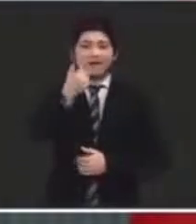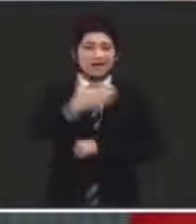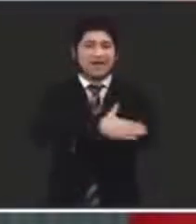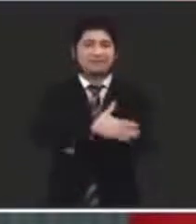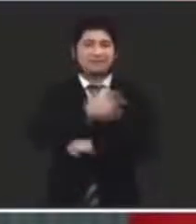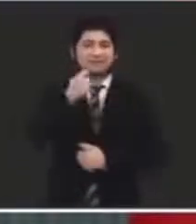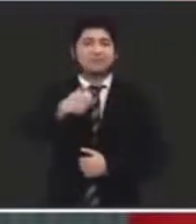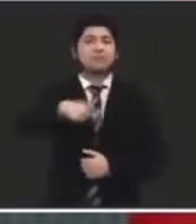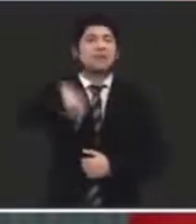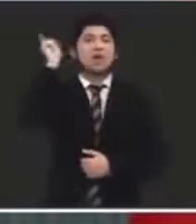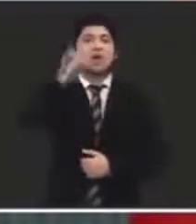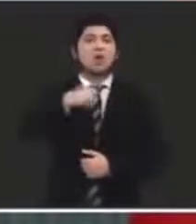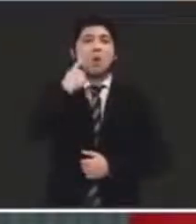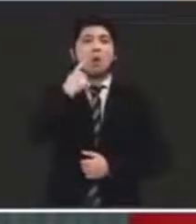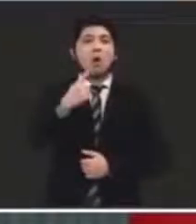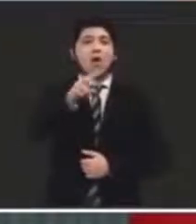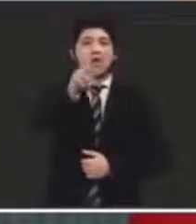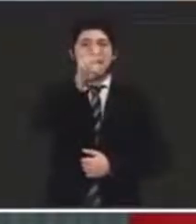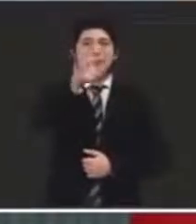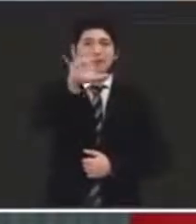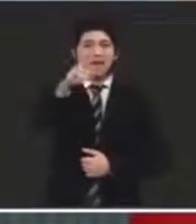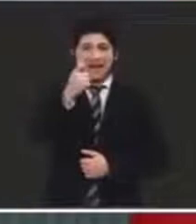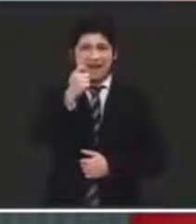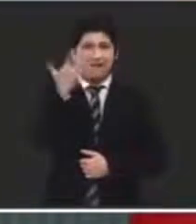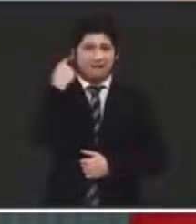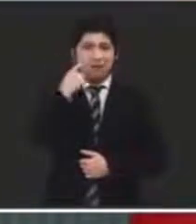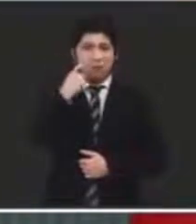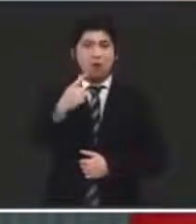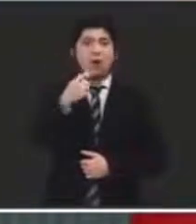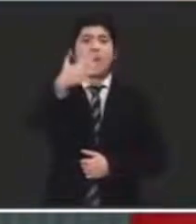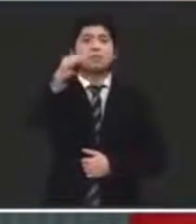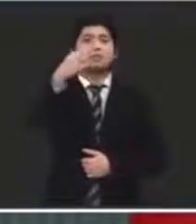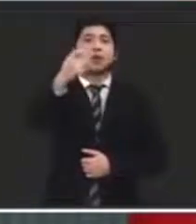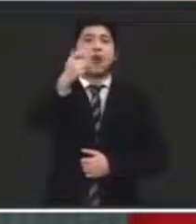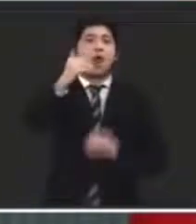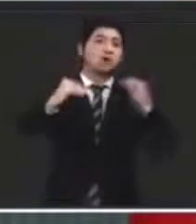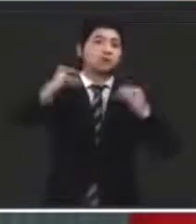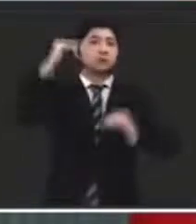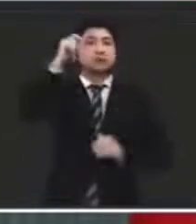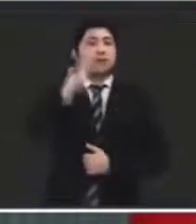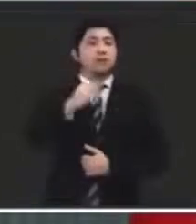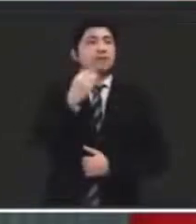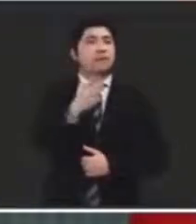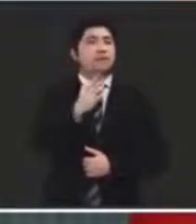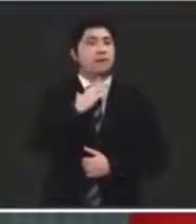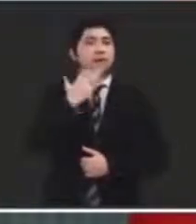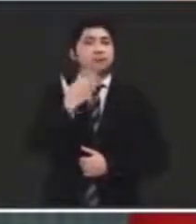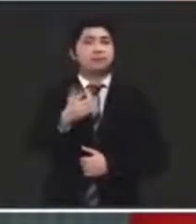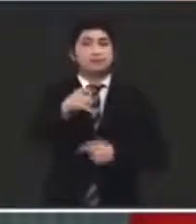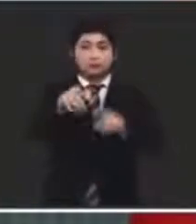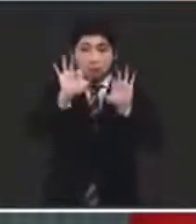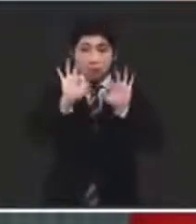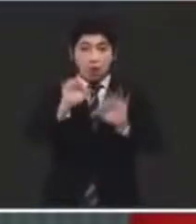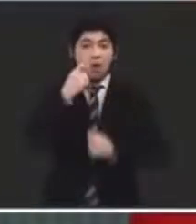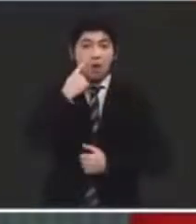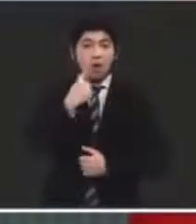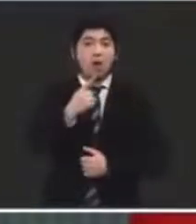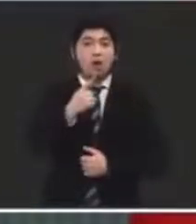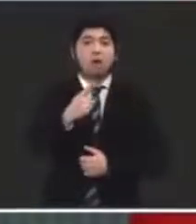Günlük 25 liradan 60 liraya çıkartıyoruz Böylece